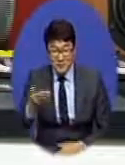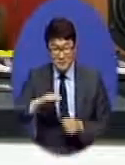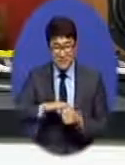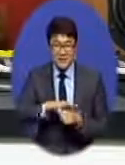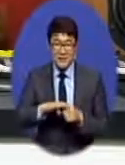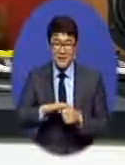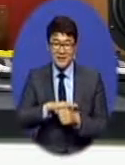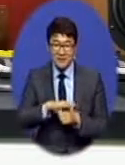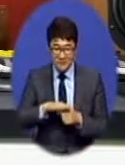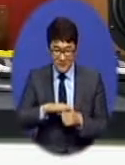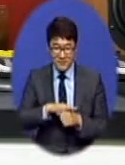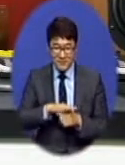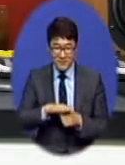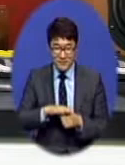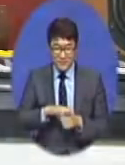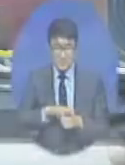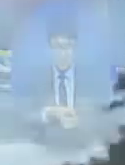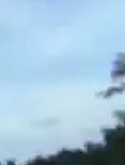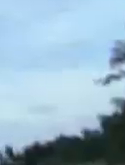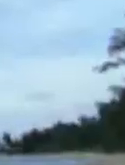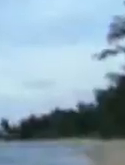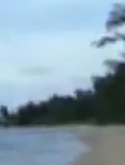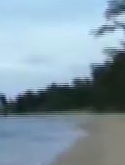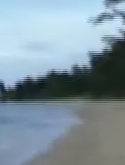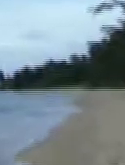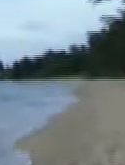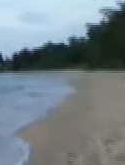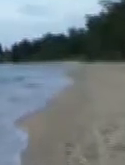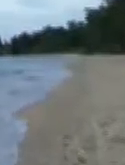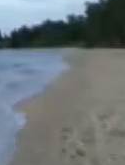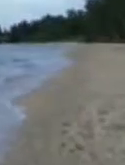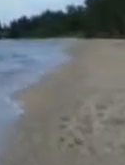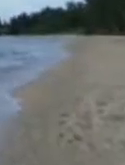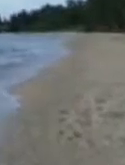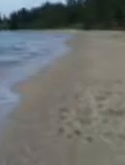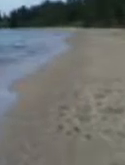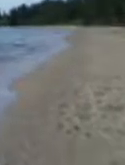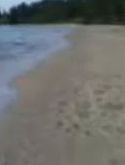사랑합니다. 사랑합니다.